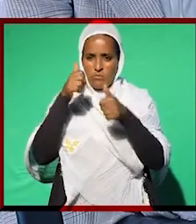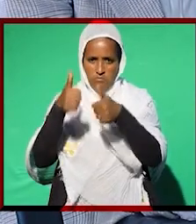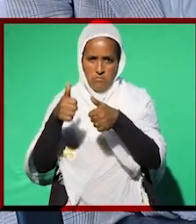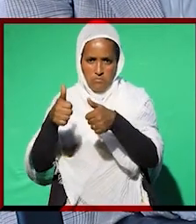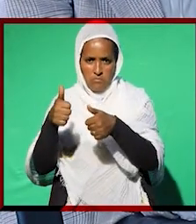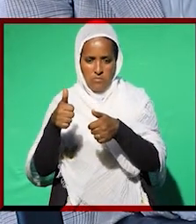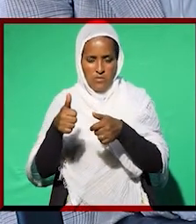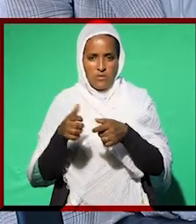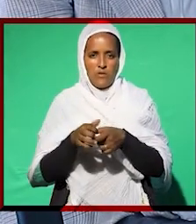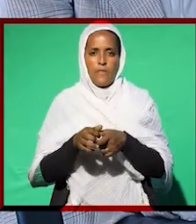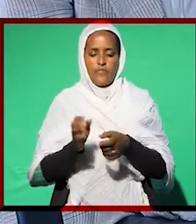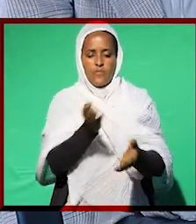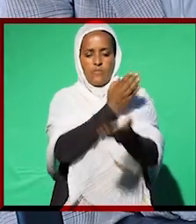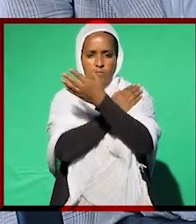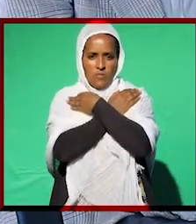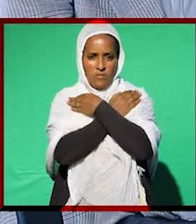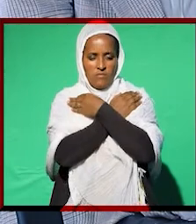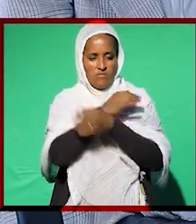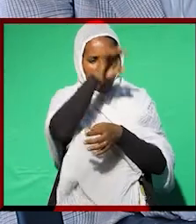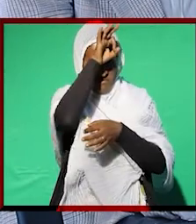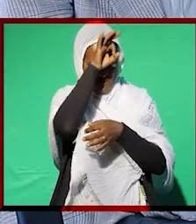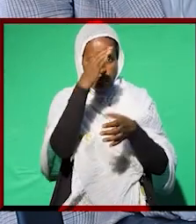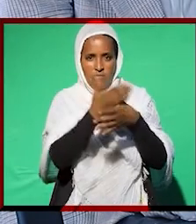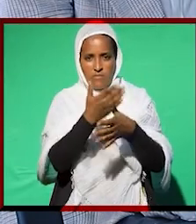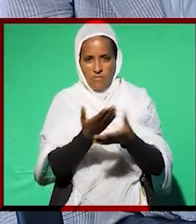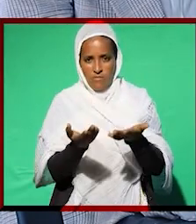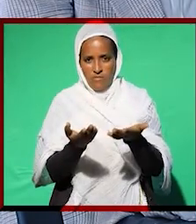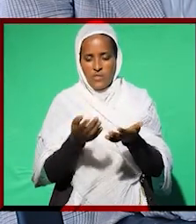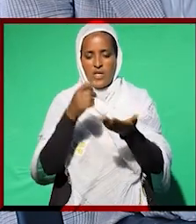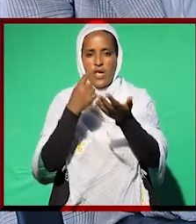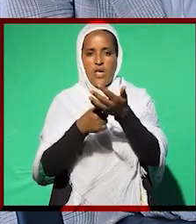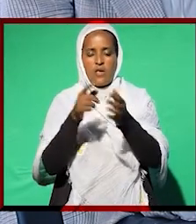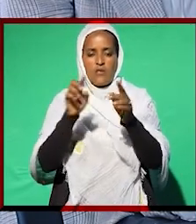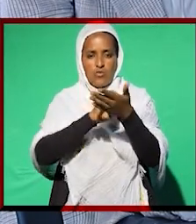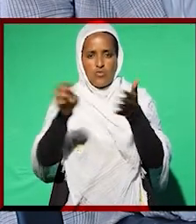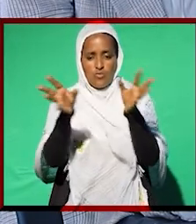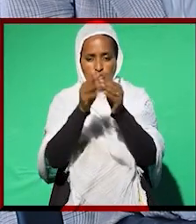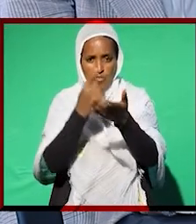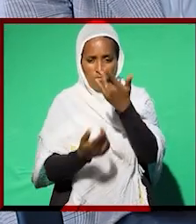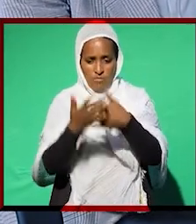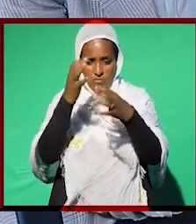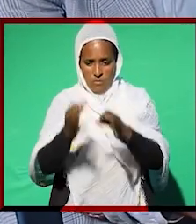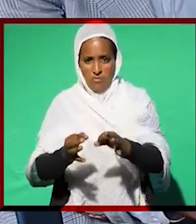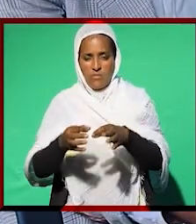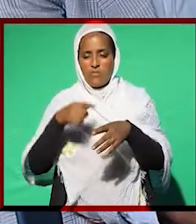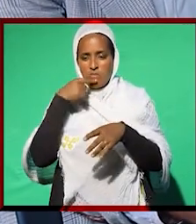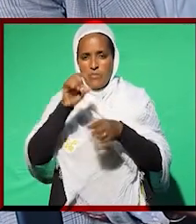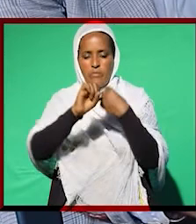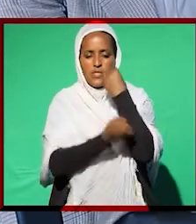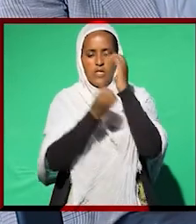እርቃናችንን ስንሄድ ጎበዞች እንባላለን፣ እርቃን ስንለብስ ደግሞ እንከለከላለን። እና ቅዱስ ሲኖዶስ ይህም ማድረጉ ለእኔ